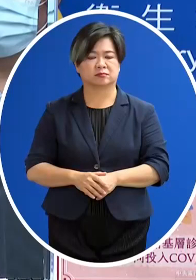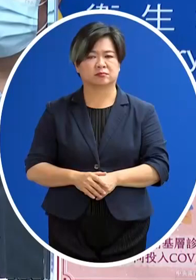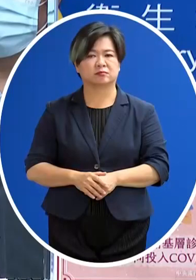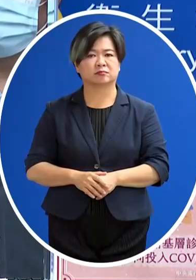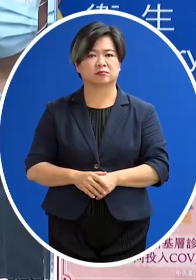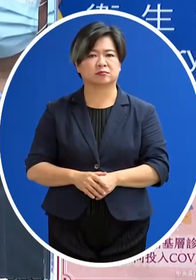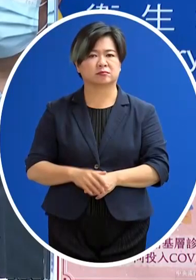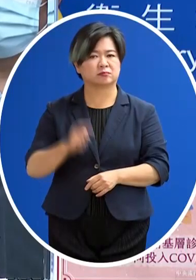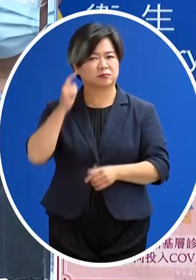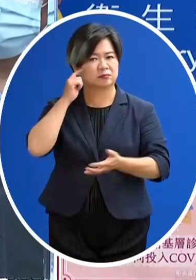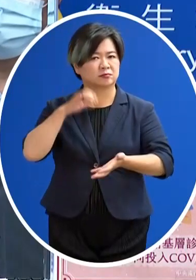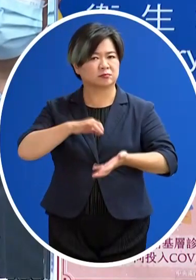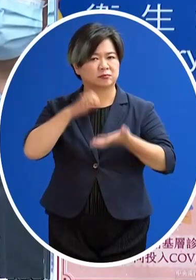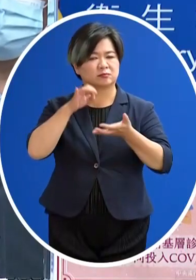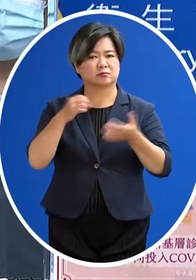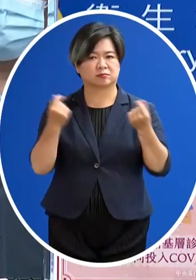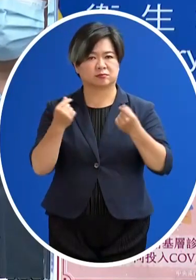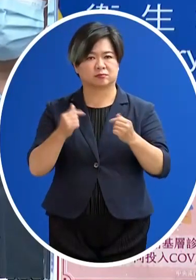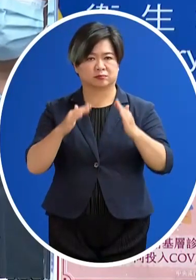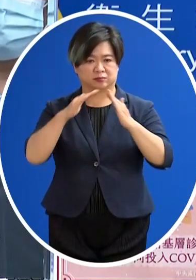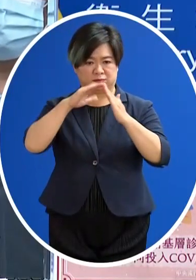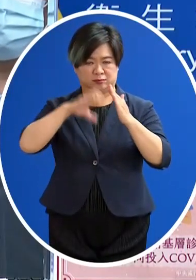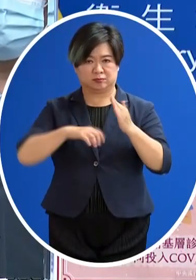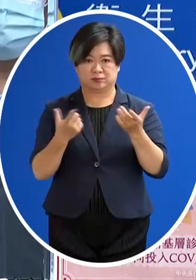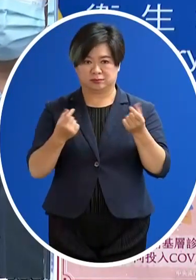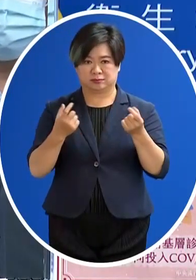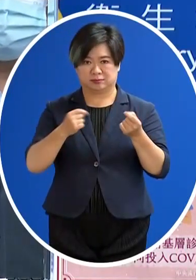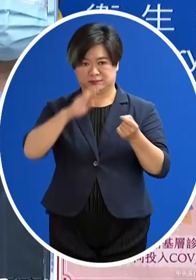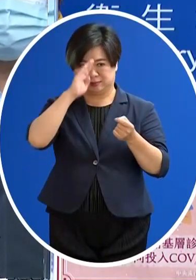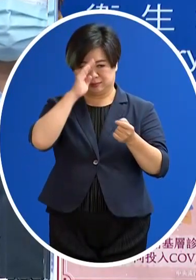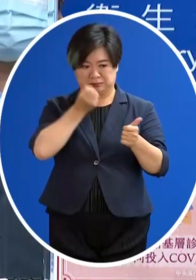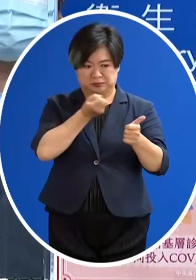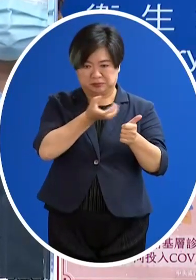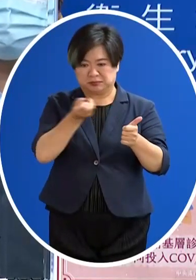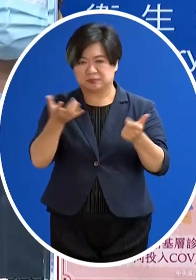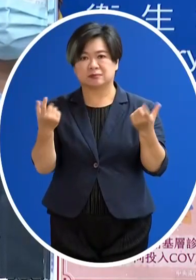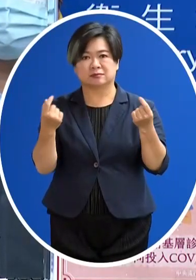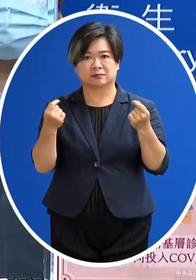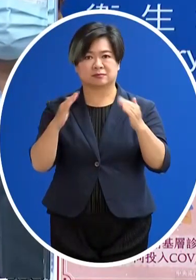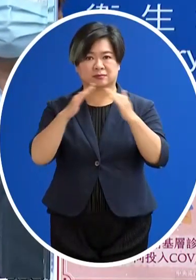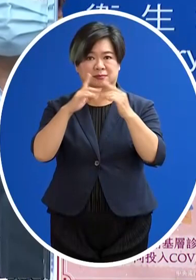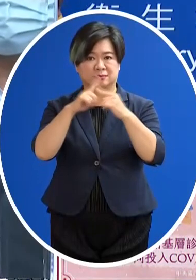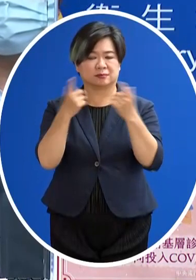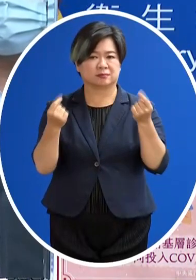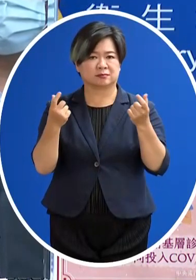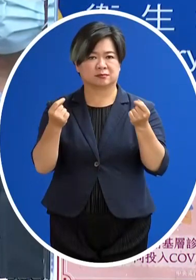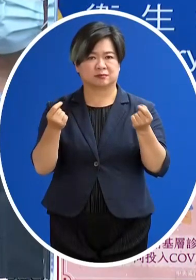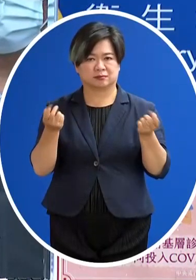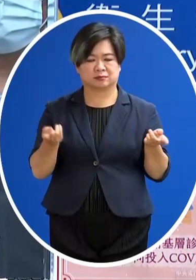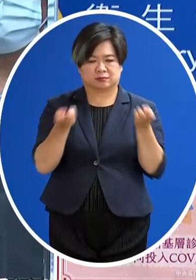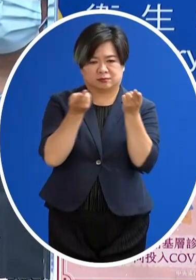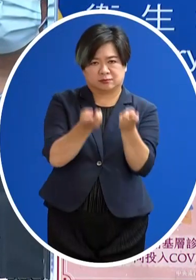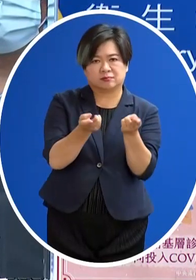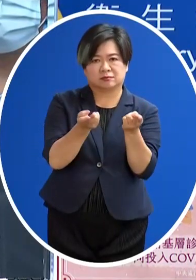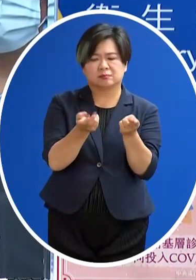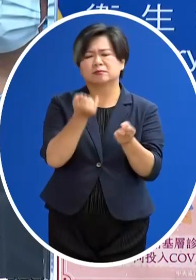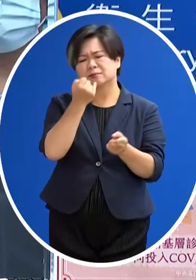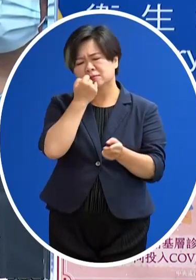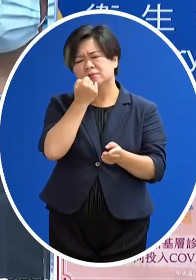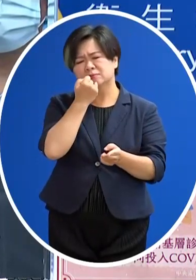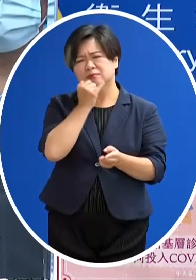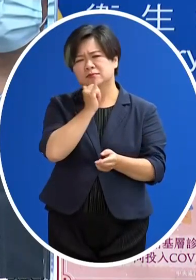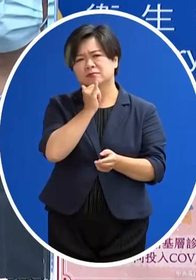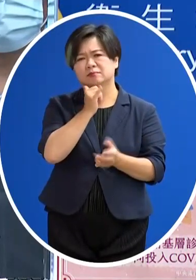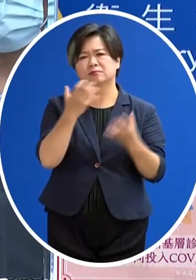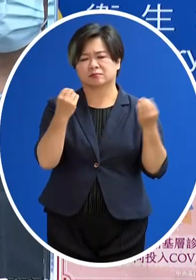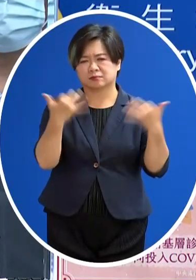说同家庭成员如果都有得到感染的话，那事实上他们住在一起也是没有什么问题